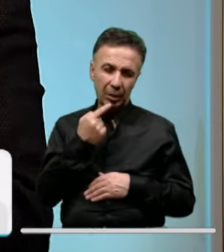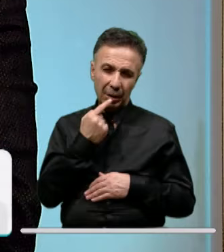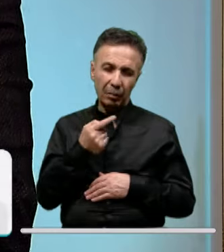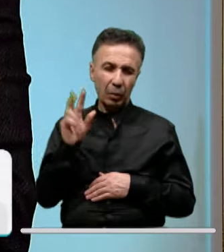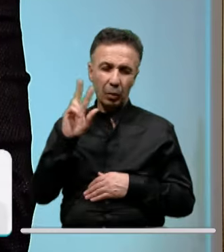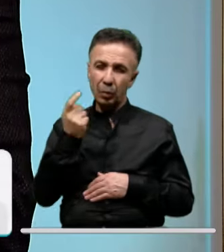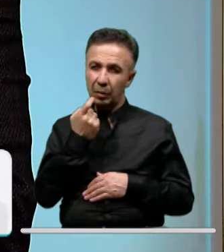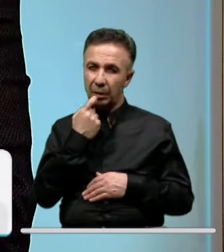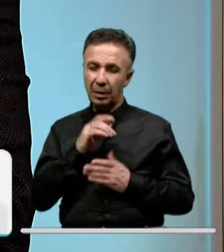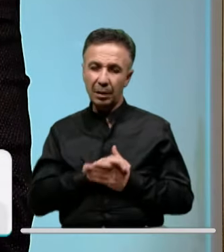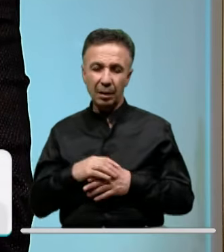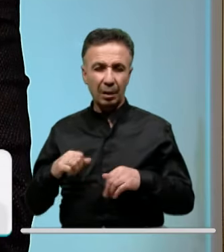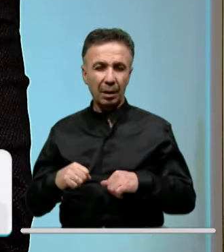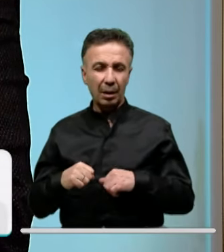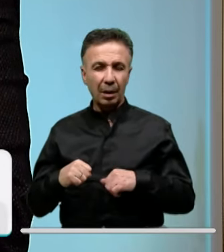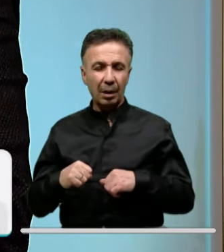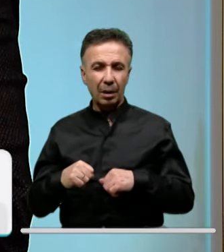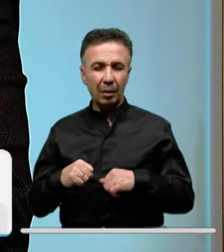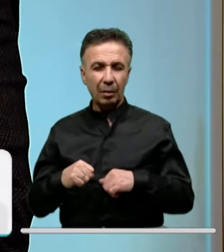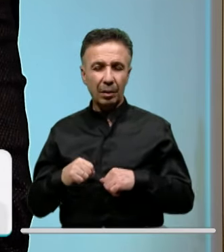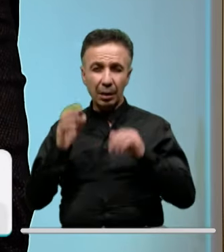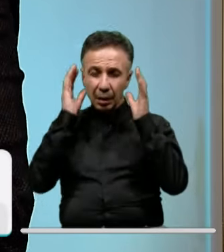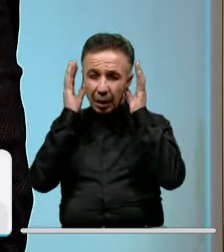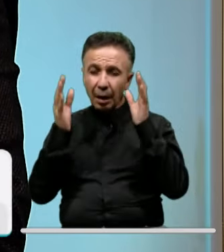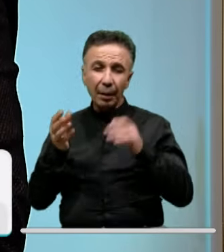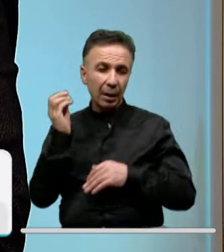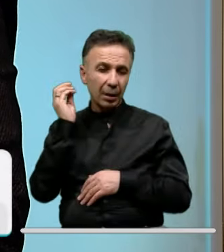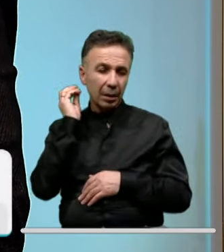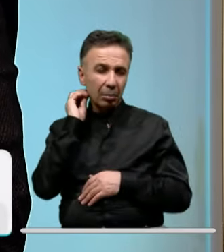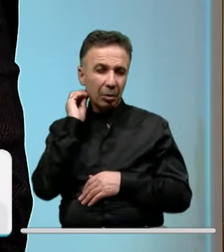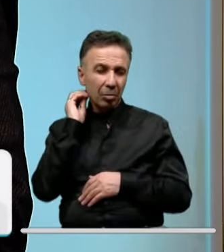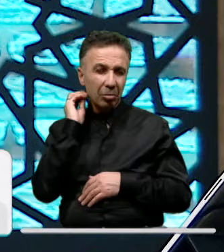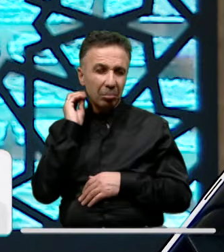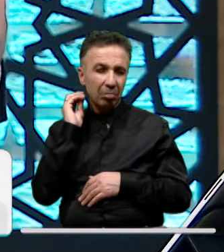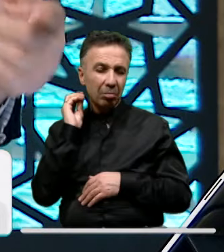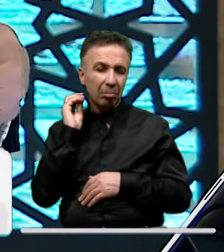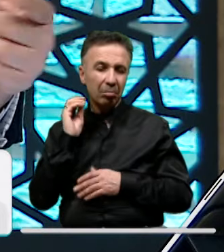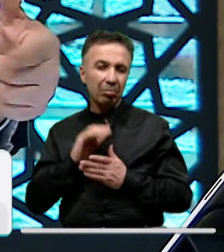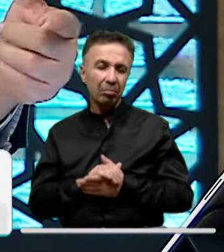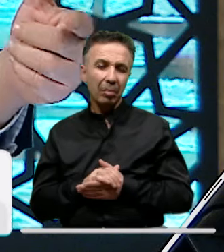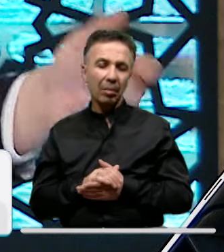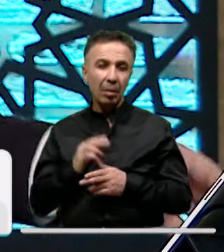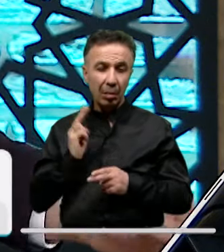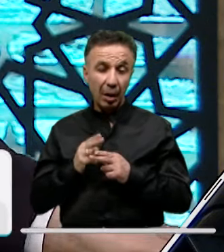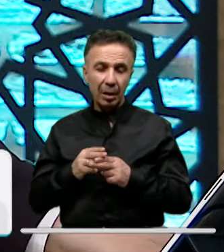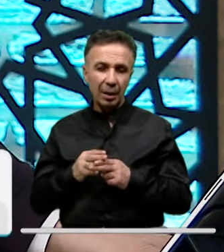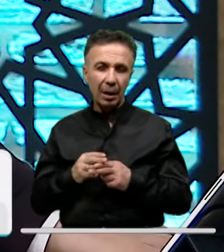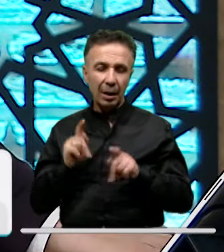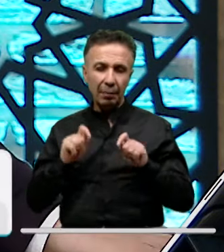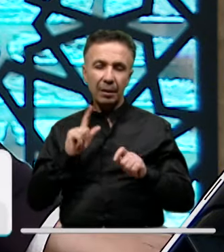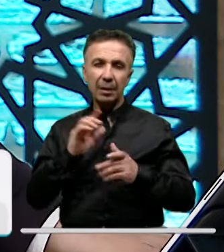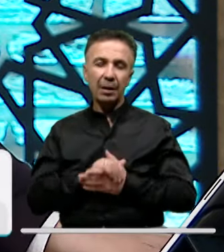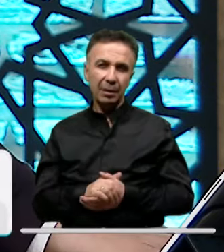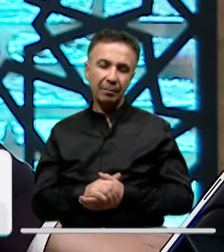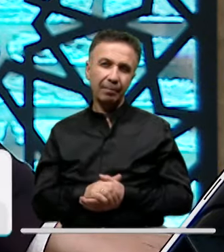yıllık kaza etmeyen bir insanın 30 yıl yaşama şansı var mı yok onu bilemeyiz. Yani bu yarına acele etmesi lazım. Tabii aslında, yarına çıkmaya